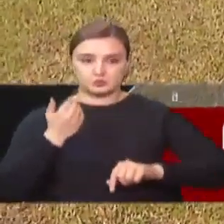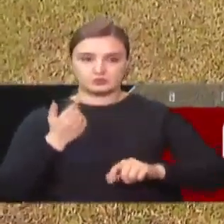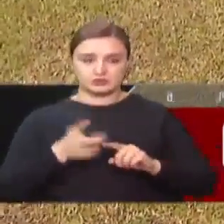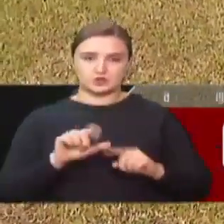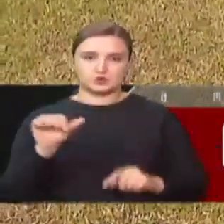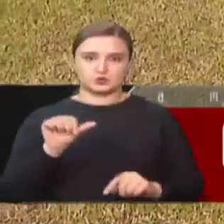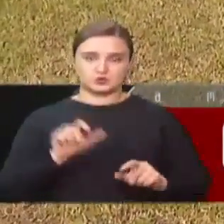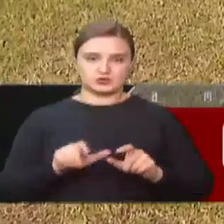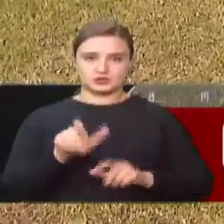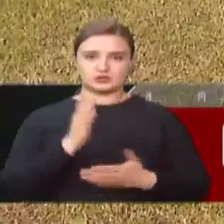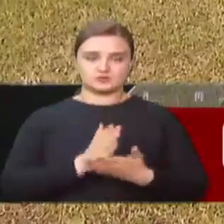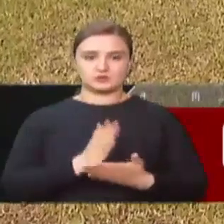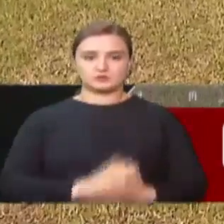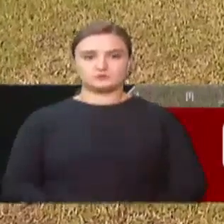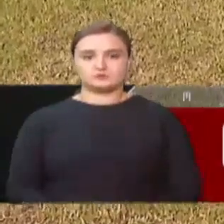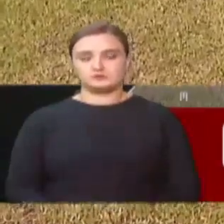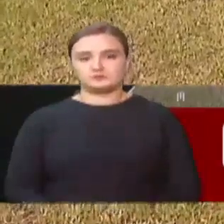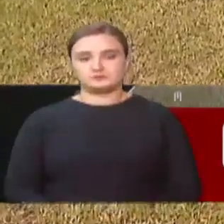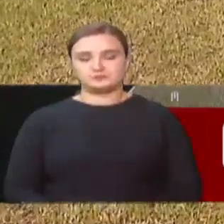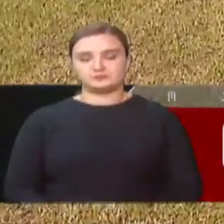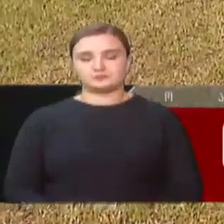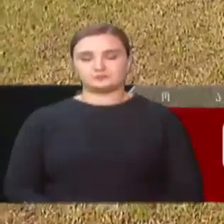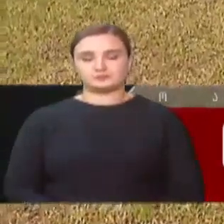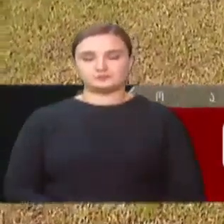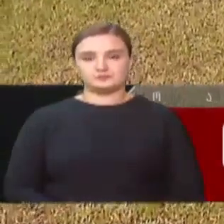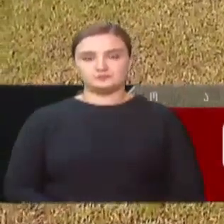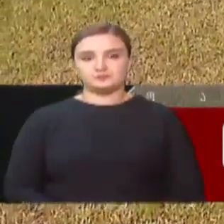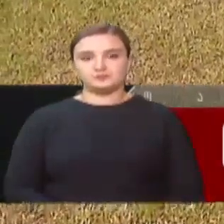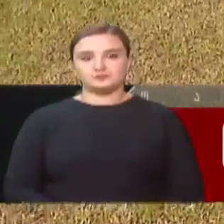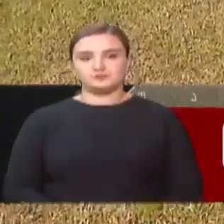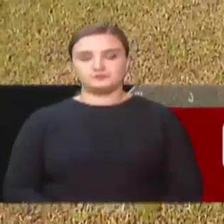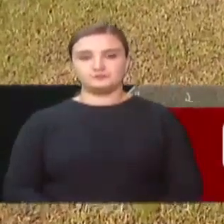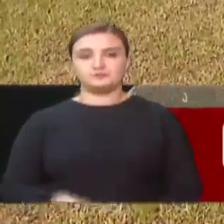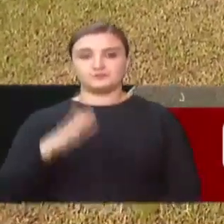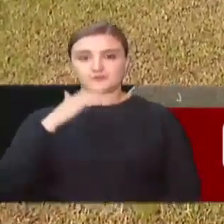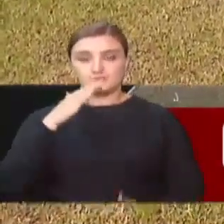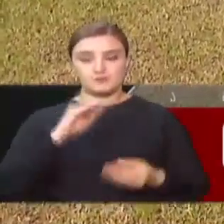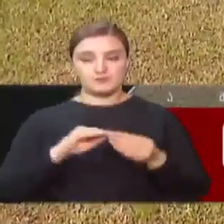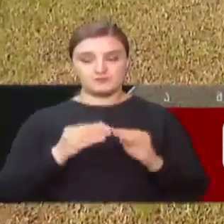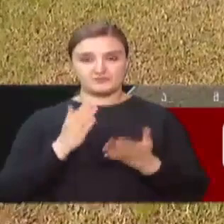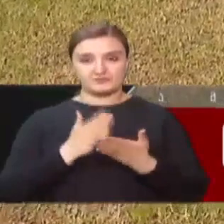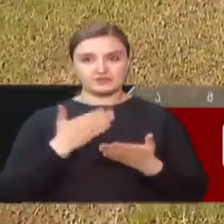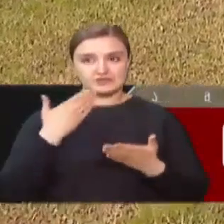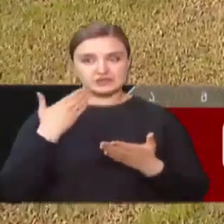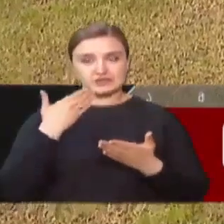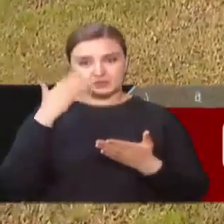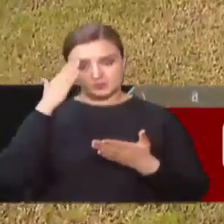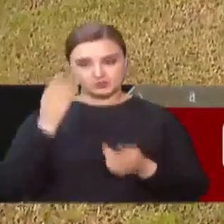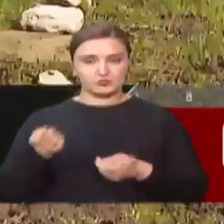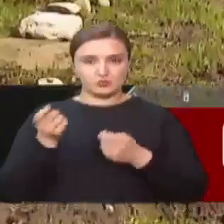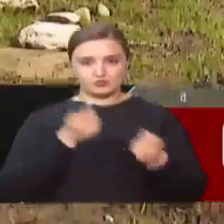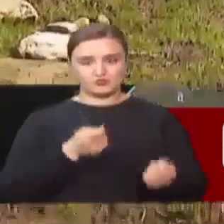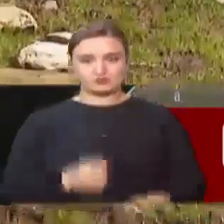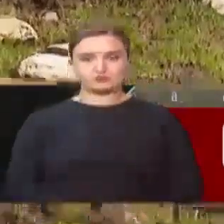ძალიან ცუდი გზები გვაქვს. Ai წყლის პრობლემას გვაქვს, ზაფხულში მოგვაქვს იქიდან ქვემოდან, რა